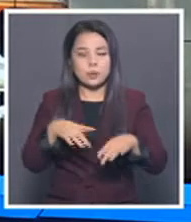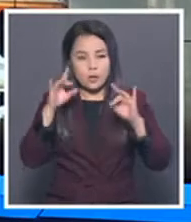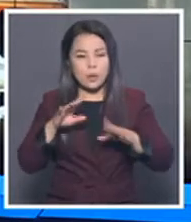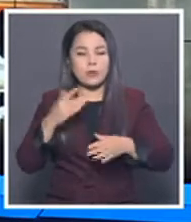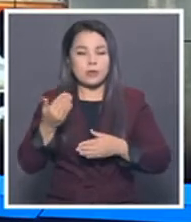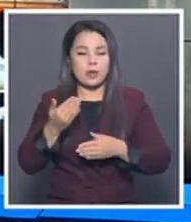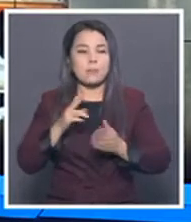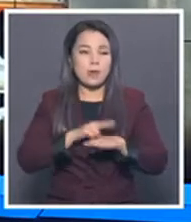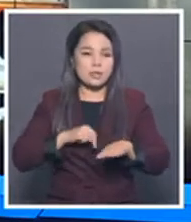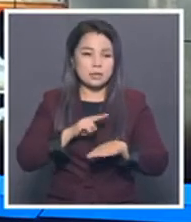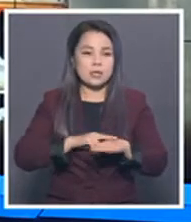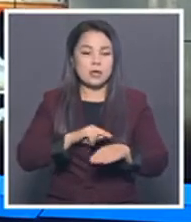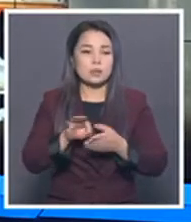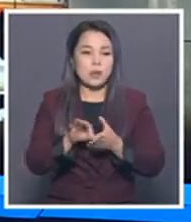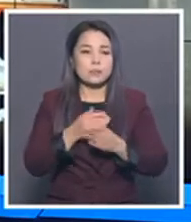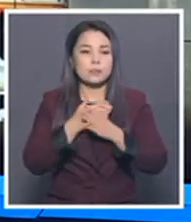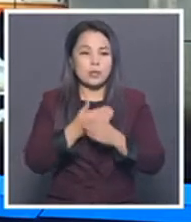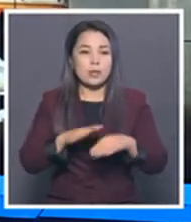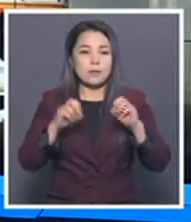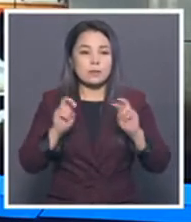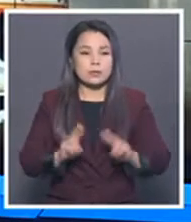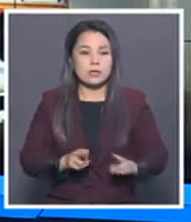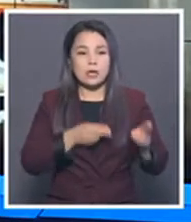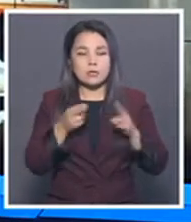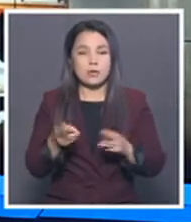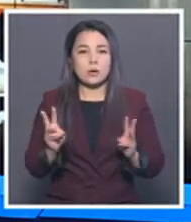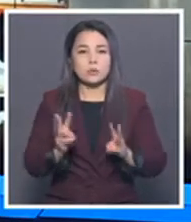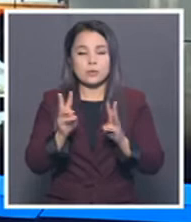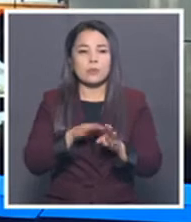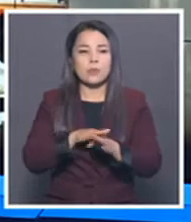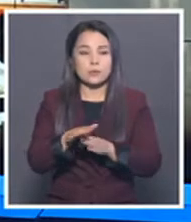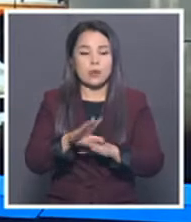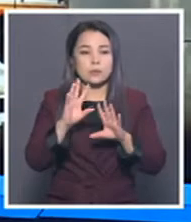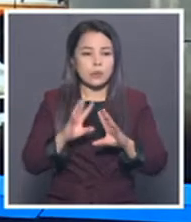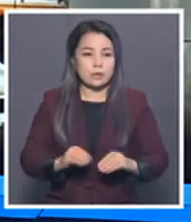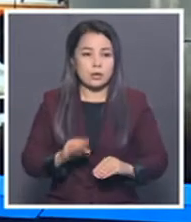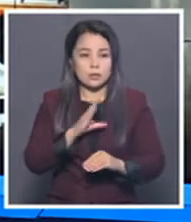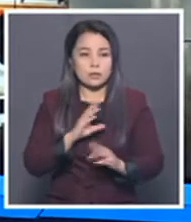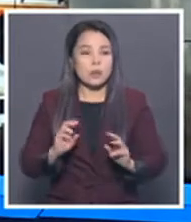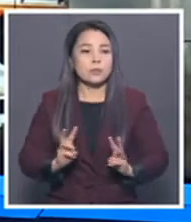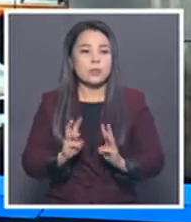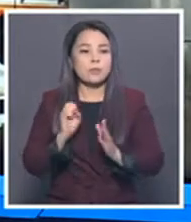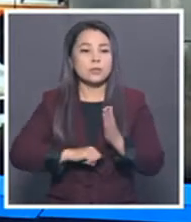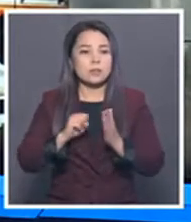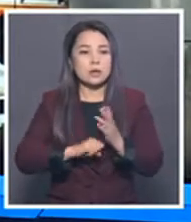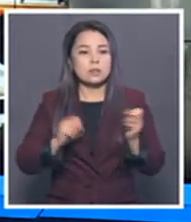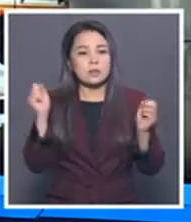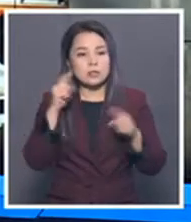полиция, жедел жәрдем және құтқару қызметінің мамандары атсалысты. Қызыл жалын толықтай сөндірілді. Қазір өрттің себебі анықталып